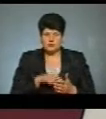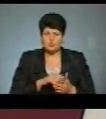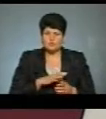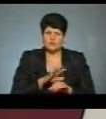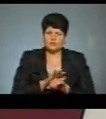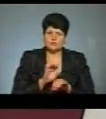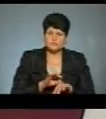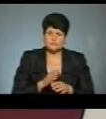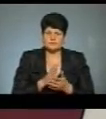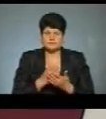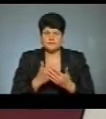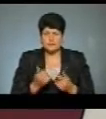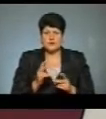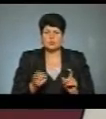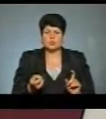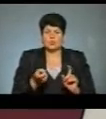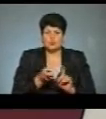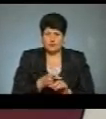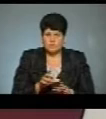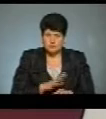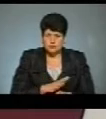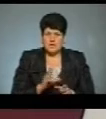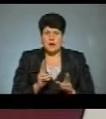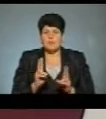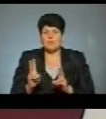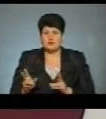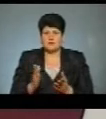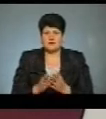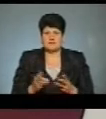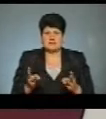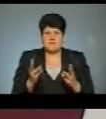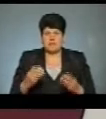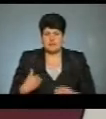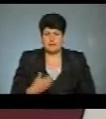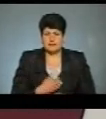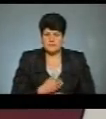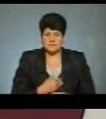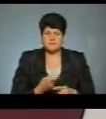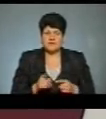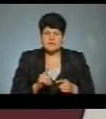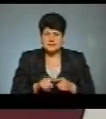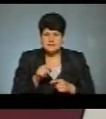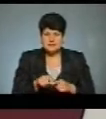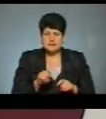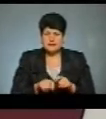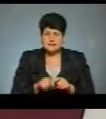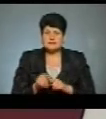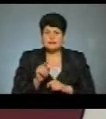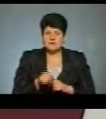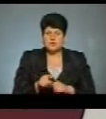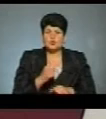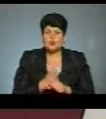хто контактував із хворими на COVID-19, у кого було запалення легень. ПЛР-тести від швидких відрізняються тим, що їх